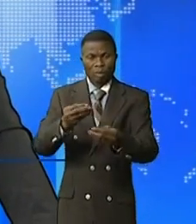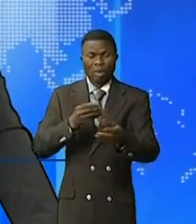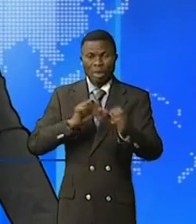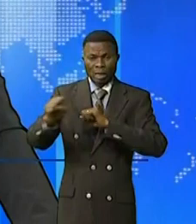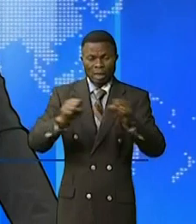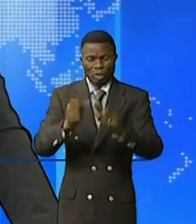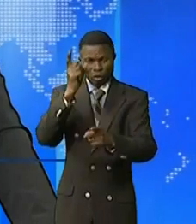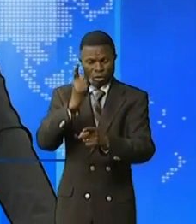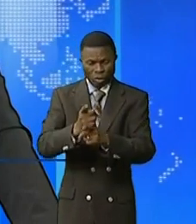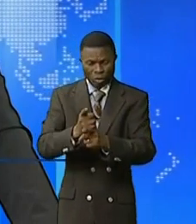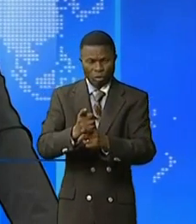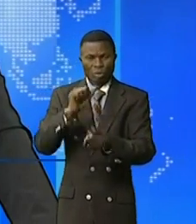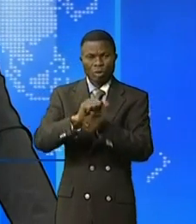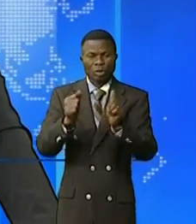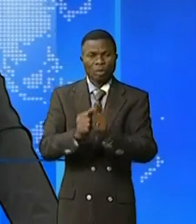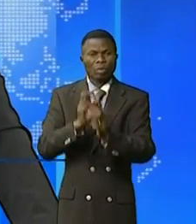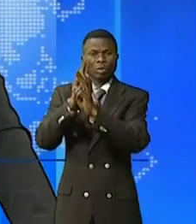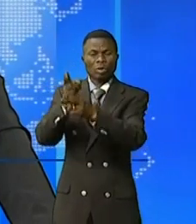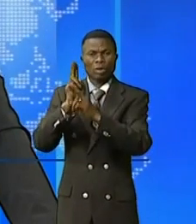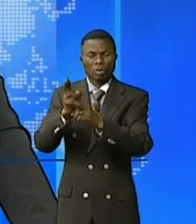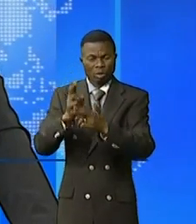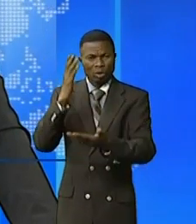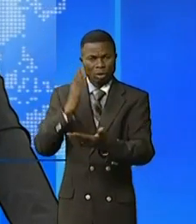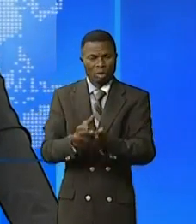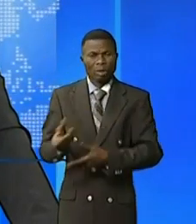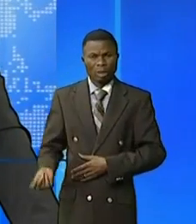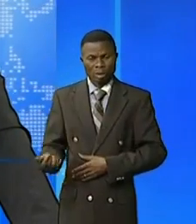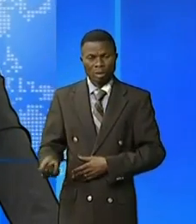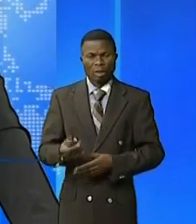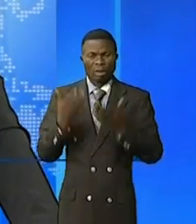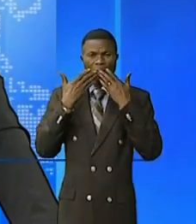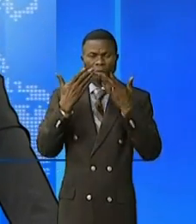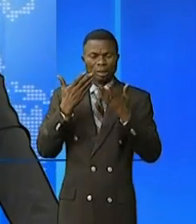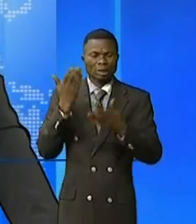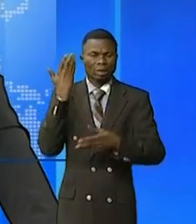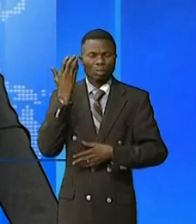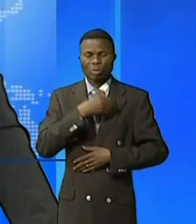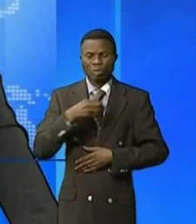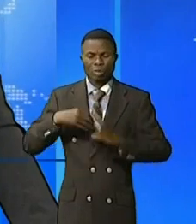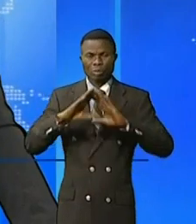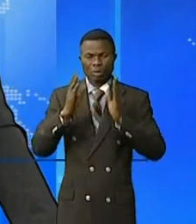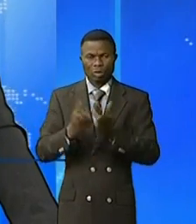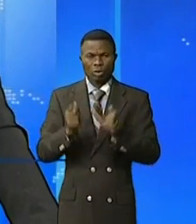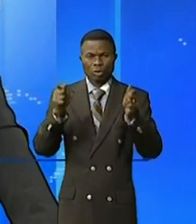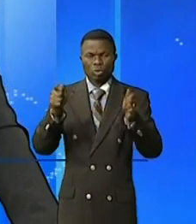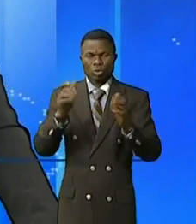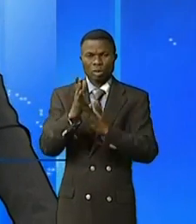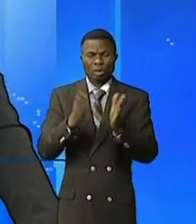sans complaisance sur l'état de lieu de cette lutte en RDC. Mesdames, messieurs, bonsoir, bienvenue au 19h.